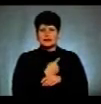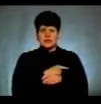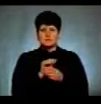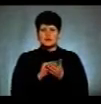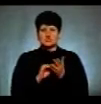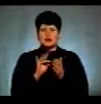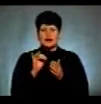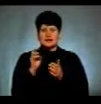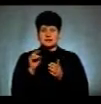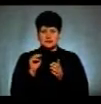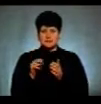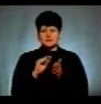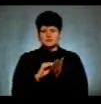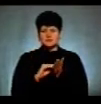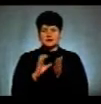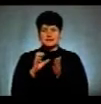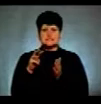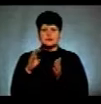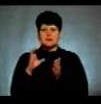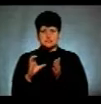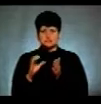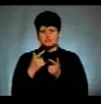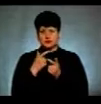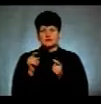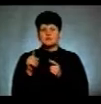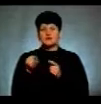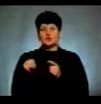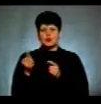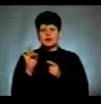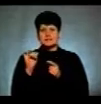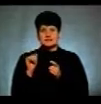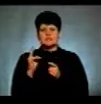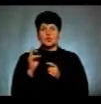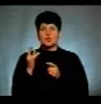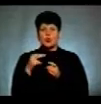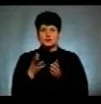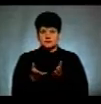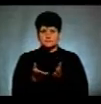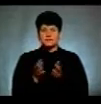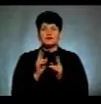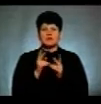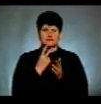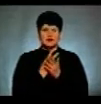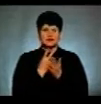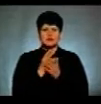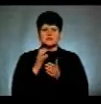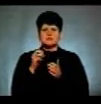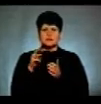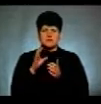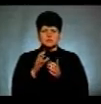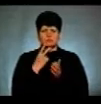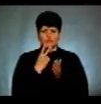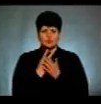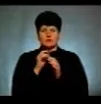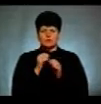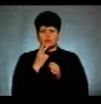на телефон приходить смс-повідомлення, в якому є номер рецепта і код підтвердження. Як виглядає смс-повідомлення? Ми можемо зараз показати нашим